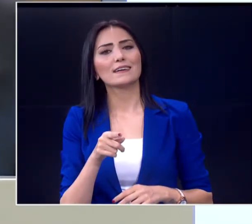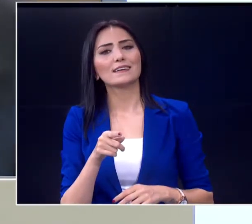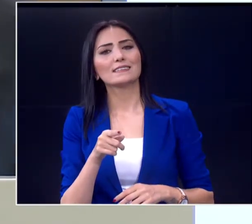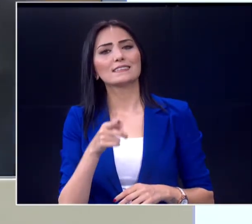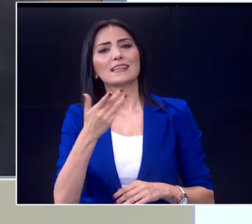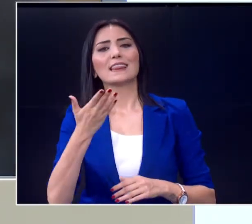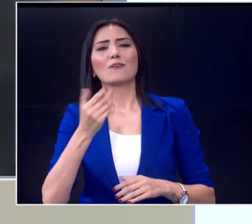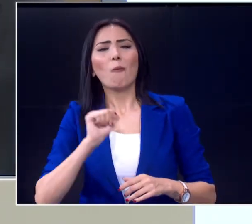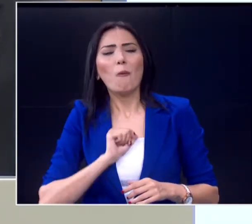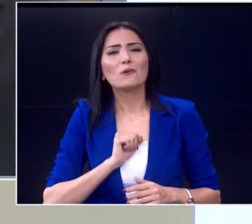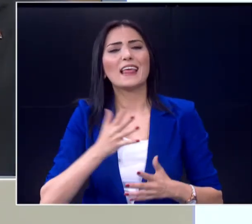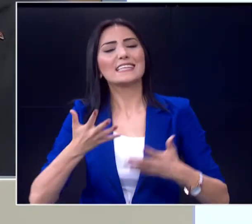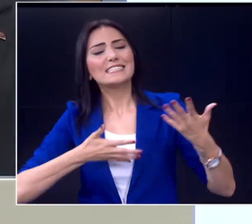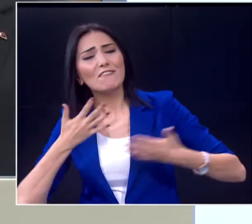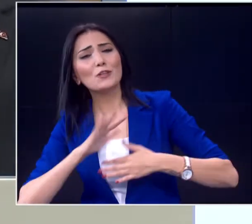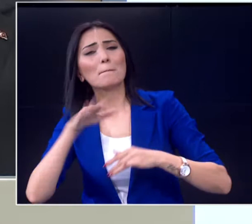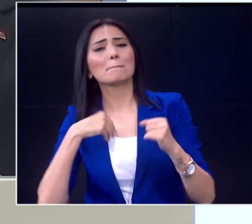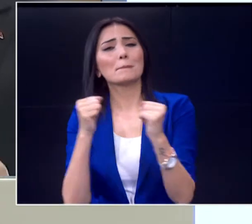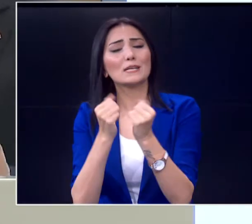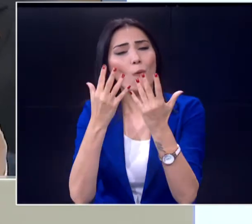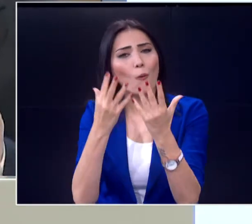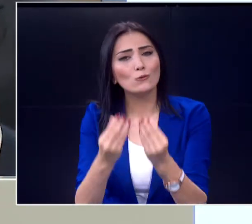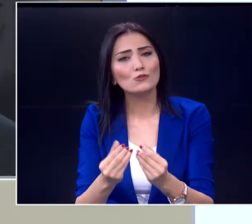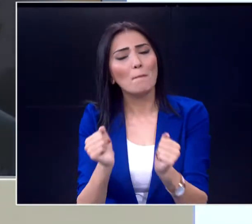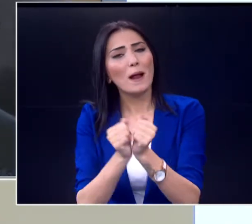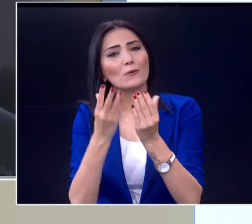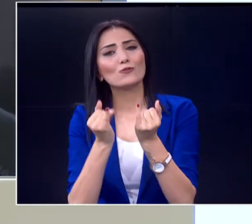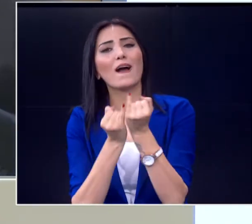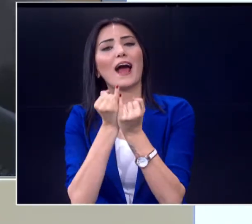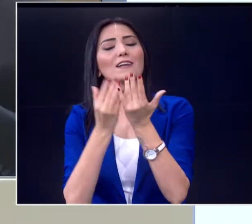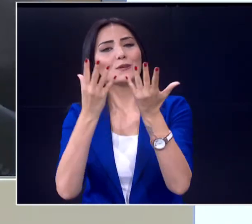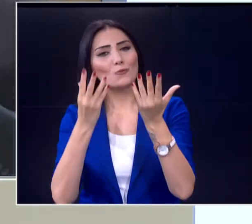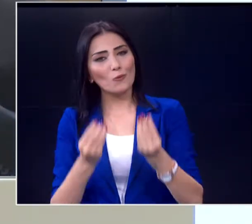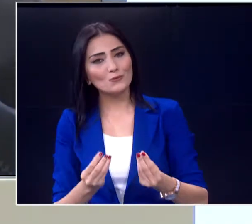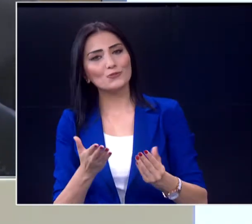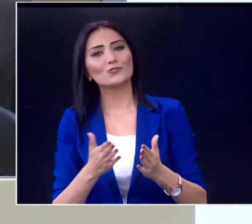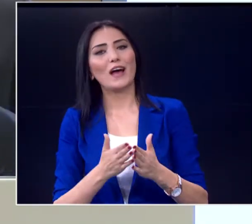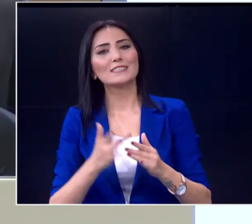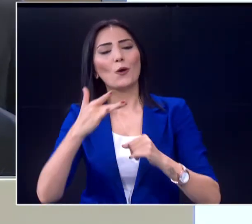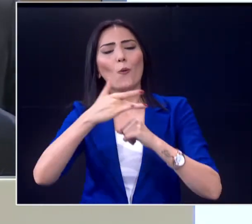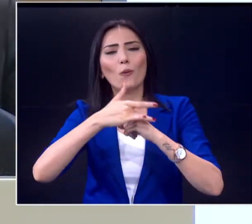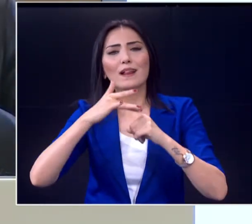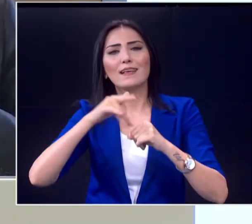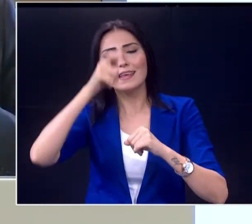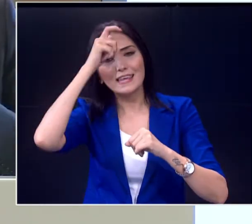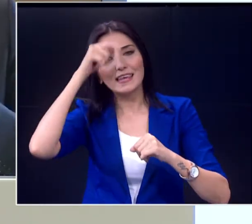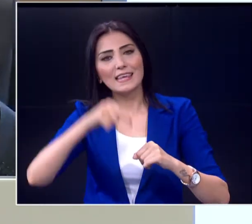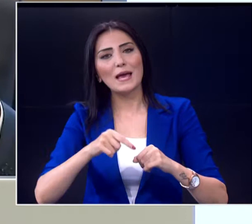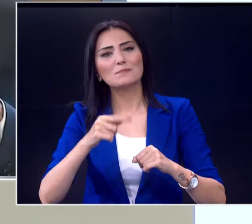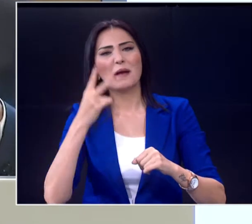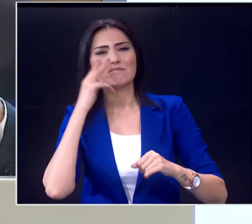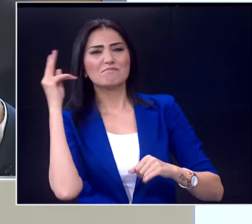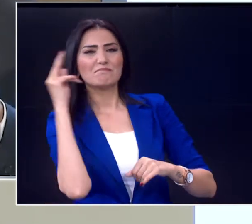da, sevinçte de bir olacağız, beraber olacağız, kardeş olacağız. Ülkemizin göz